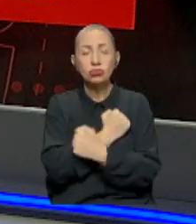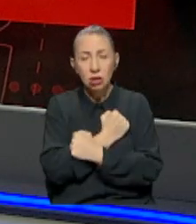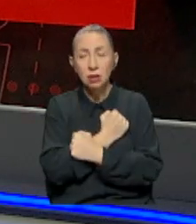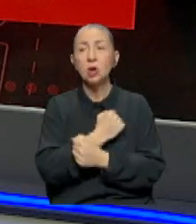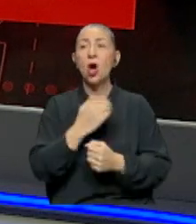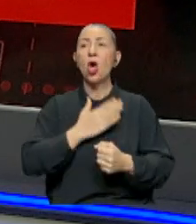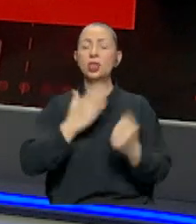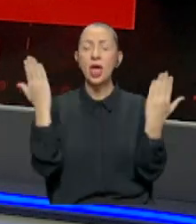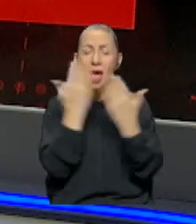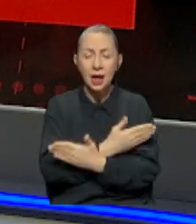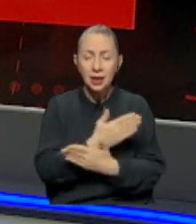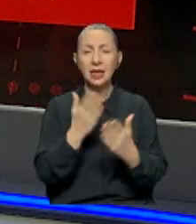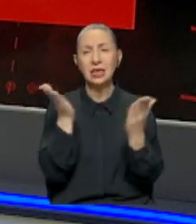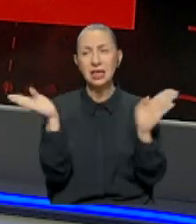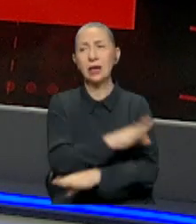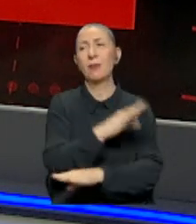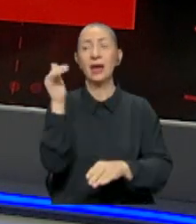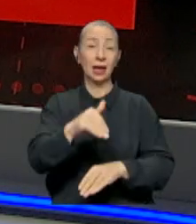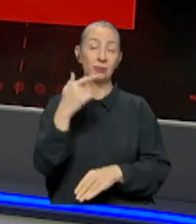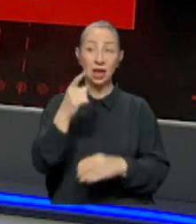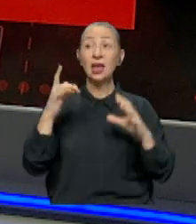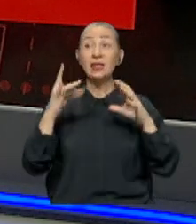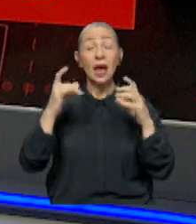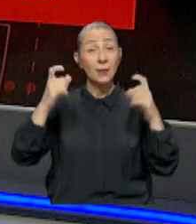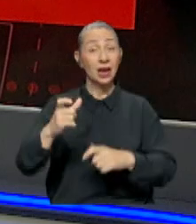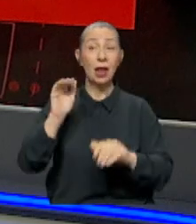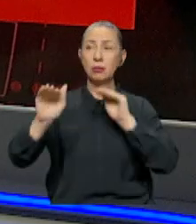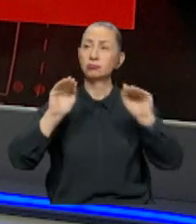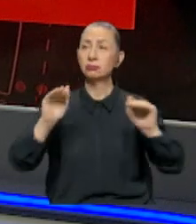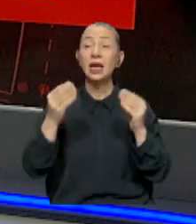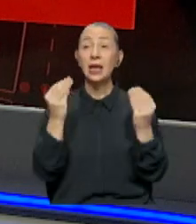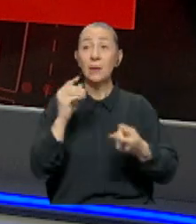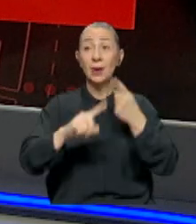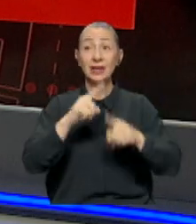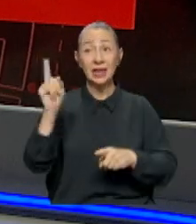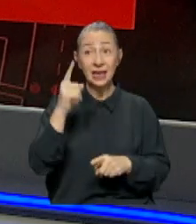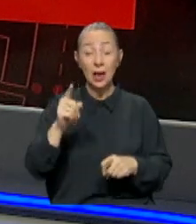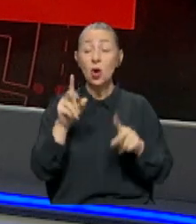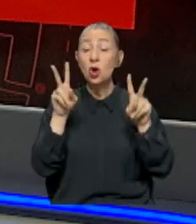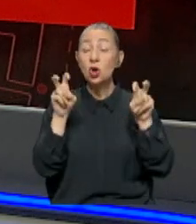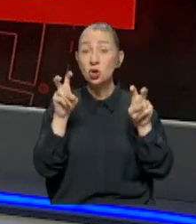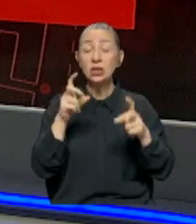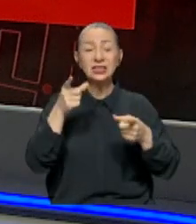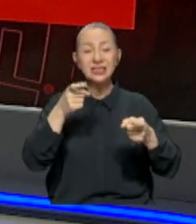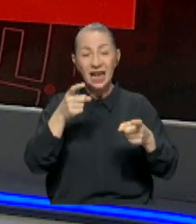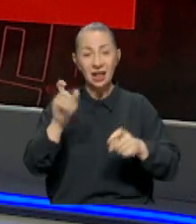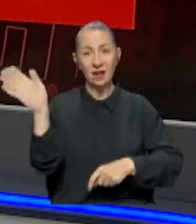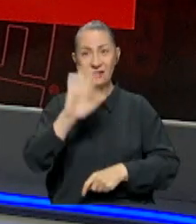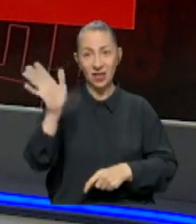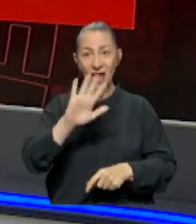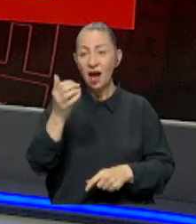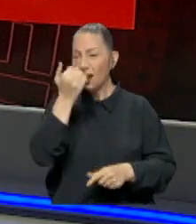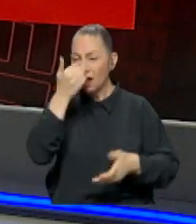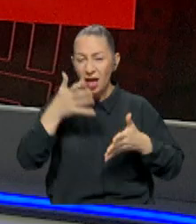Kucaklaşmaya, ön yargıları yıkmaya geldim dedi. Diyarbakırlılara seslendi. İYİ Parti lideri, mesele silahlara veda,